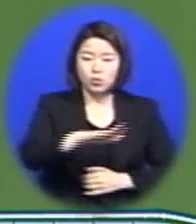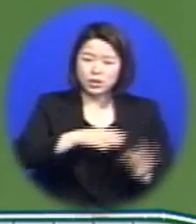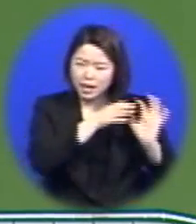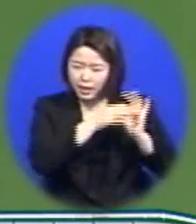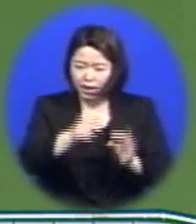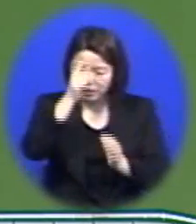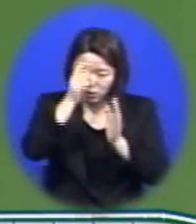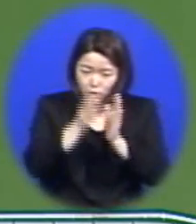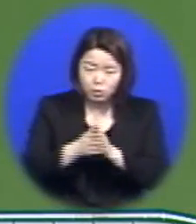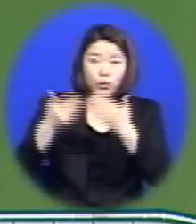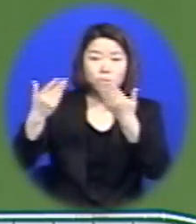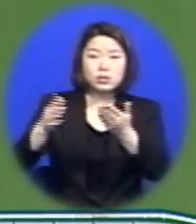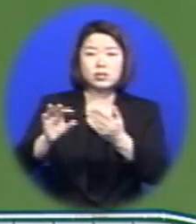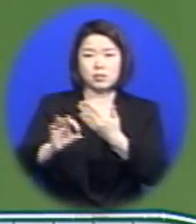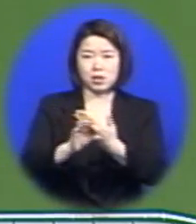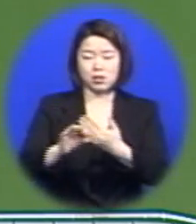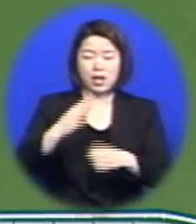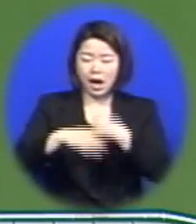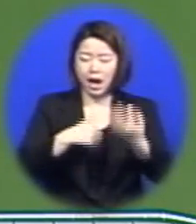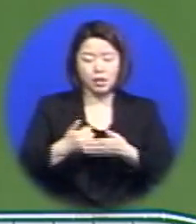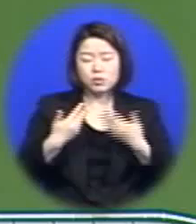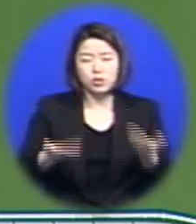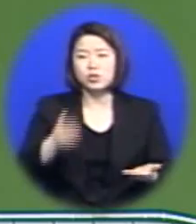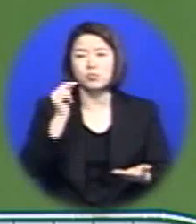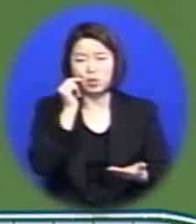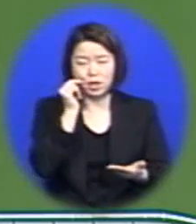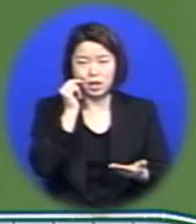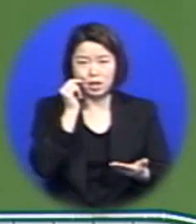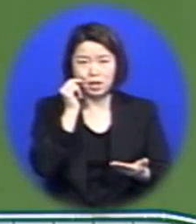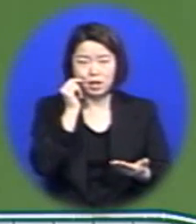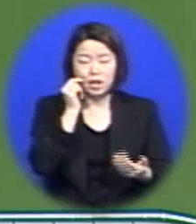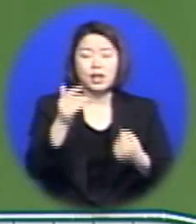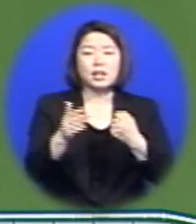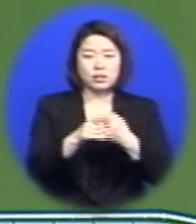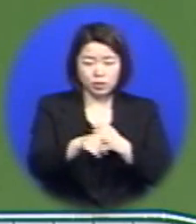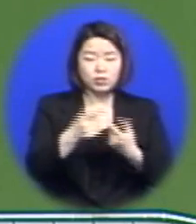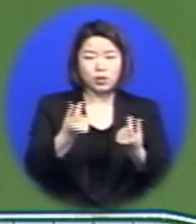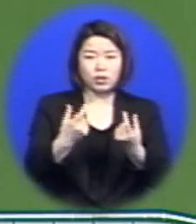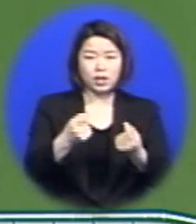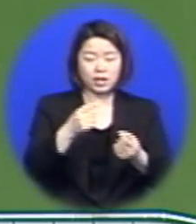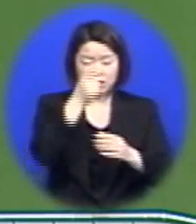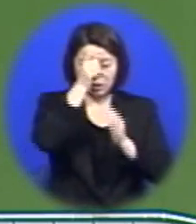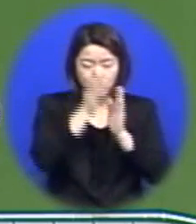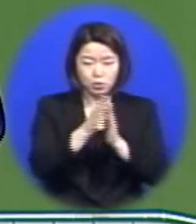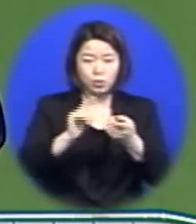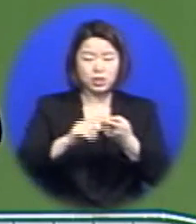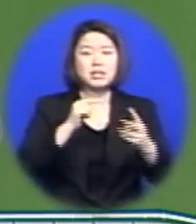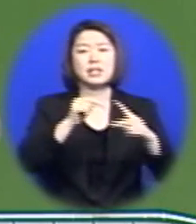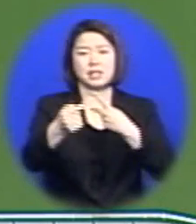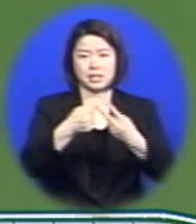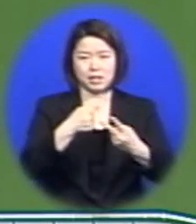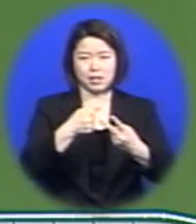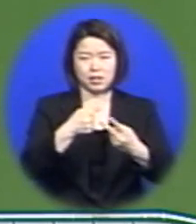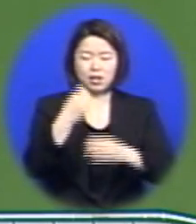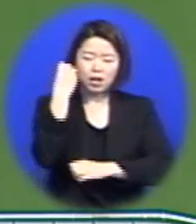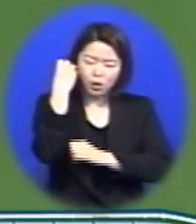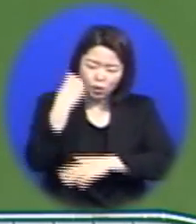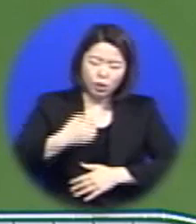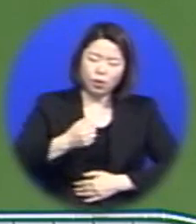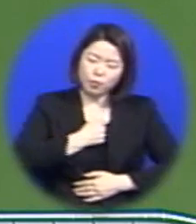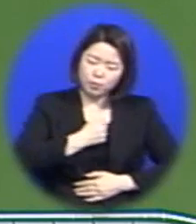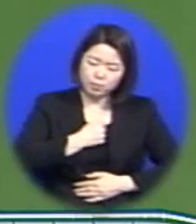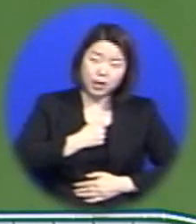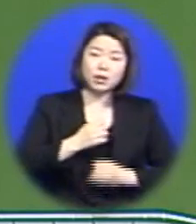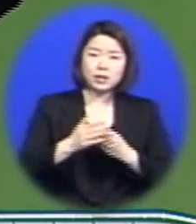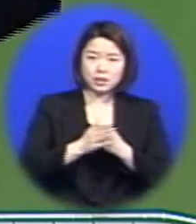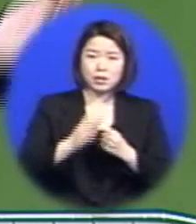하나님이 쉬지 못하실 거 아니겠냐 그렇게 기도를 이해했어요 워낙 답답하니까